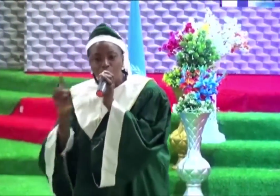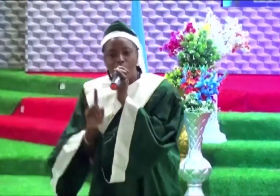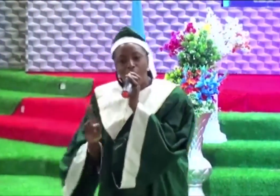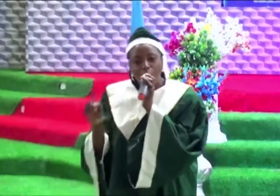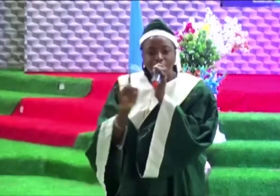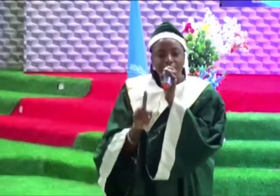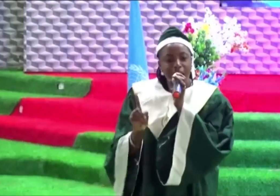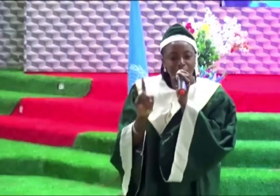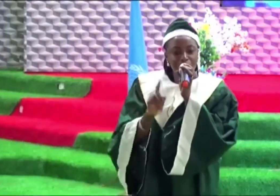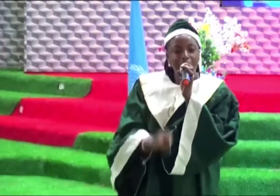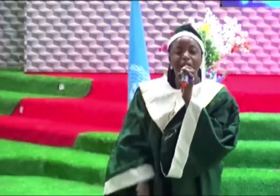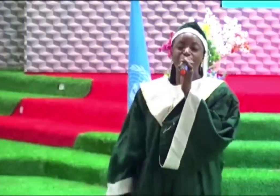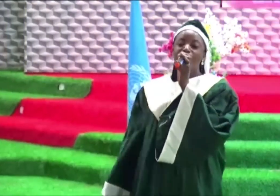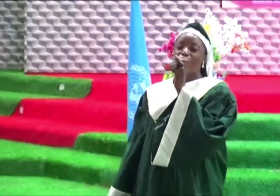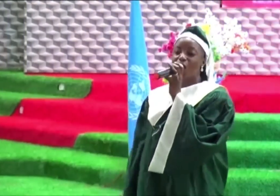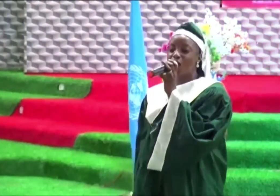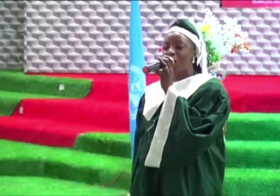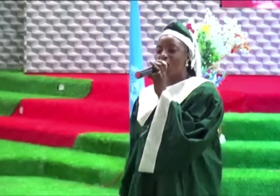tó kọjá àdúrà o.